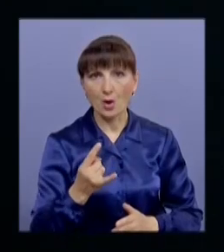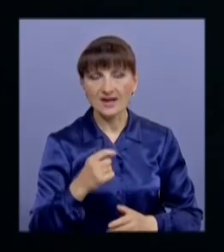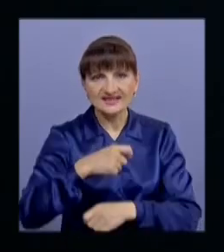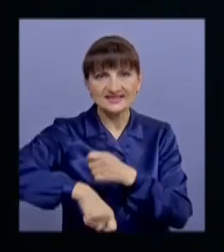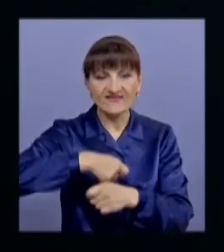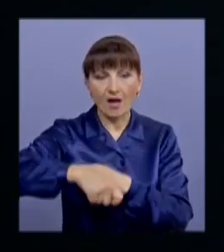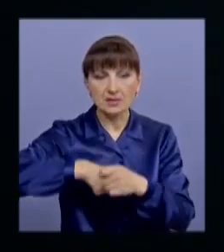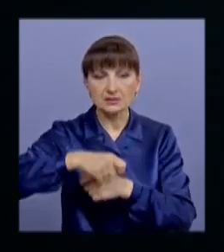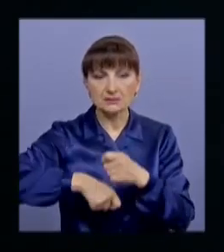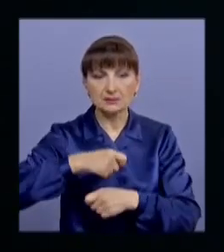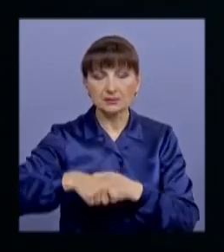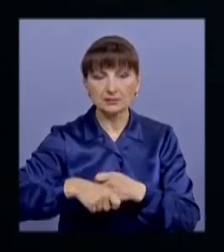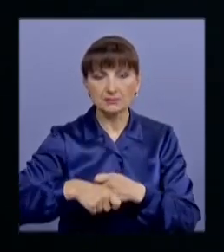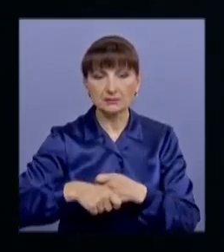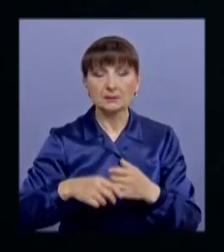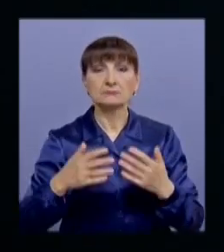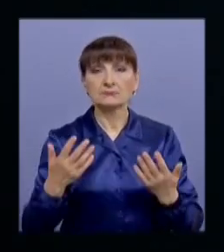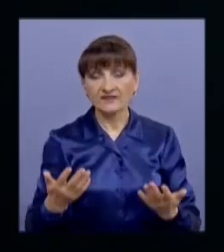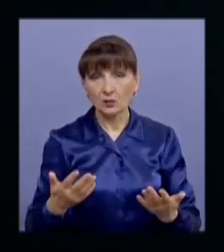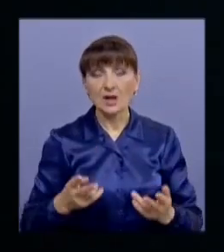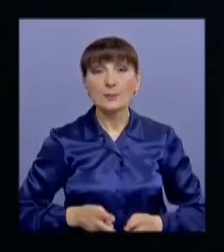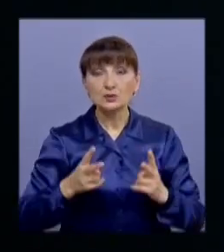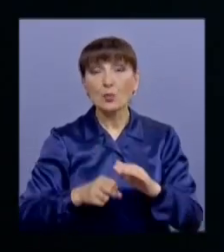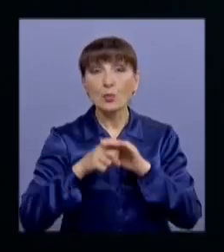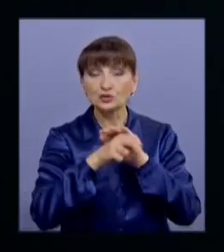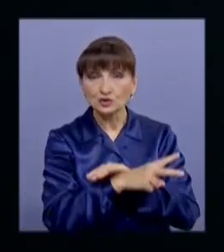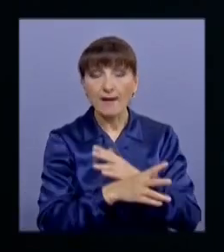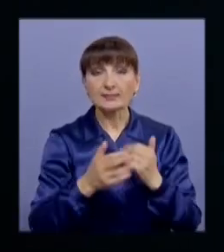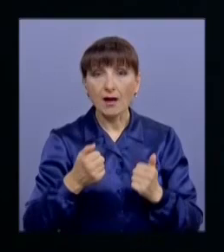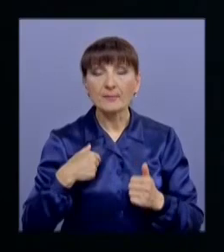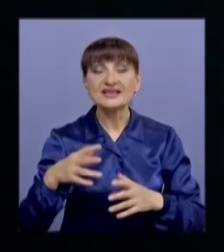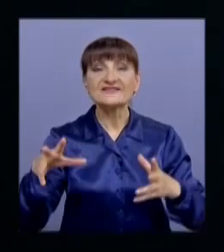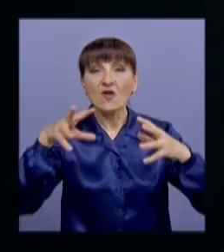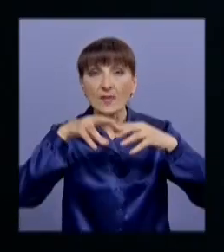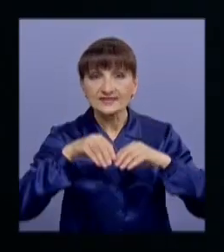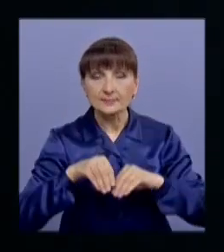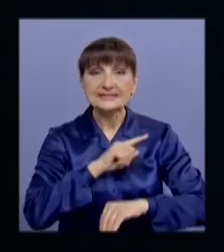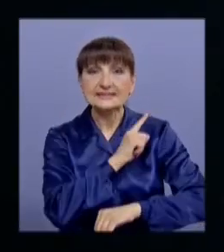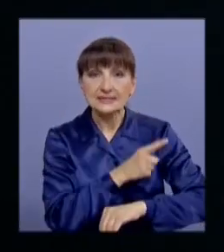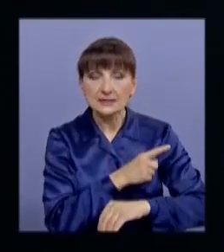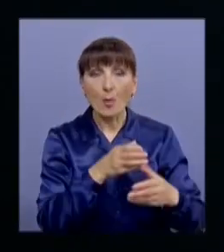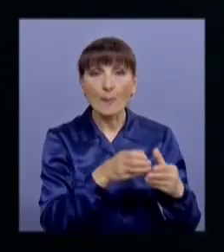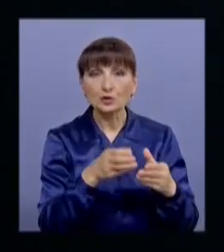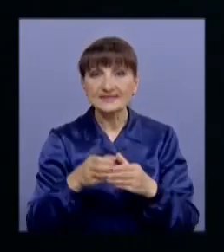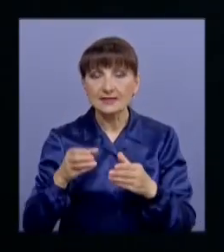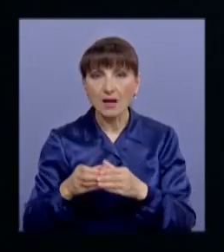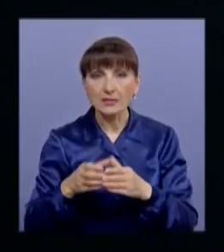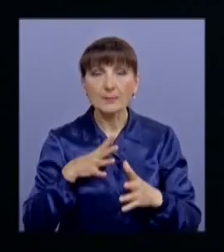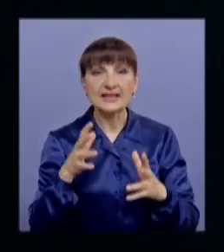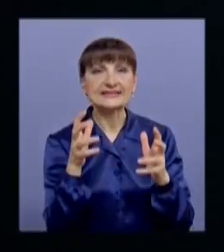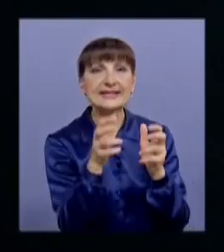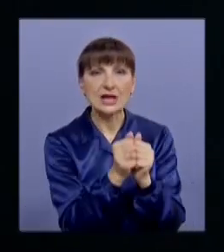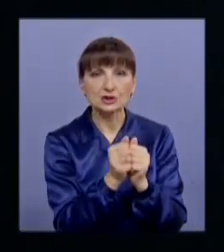связанный. Вот преступники убежали, он потом совместными силами структурных подразделений департамента были